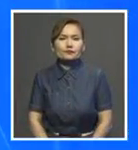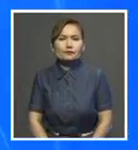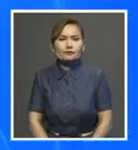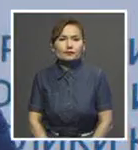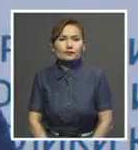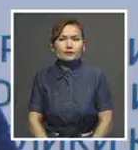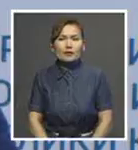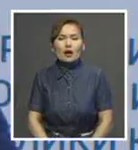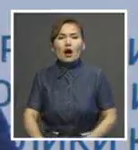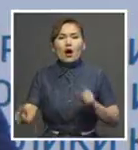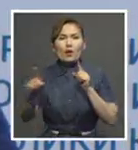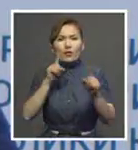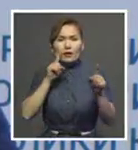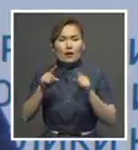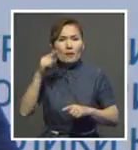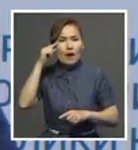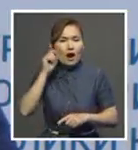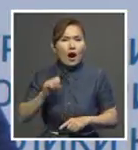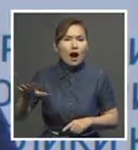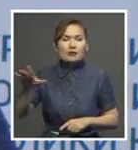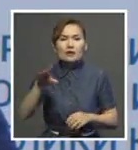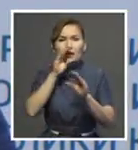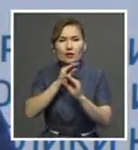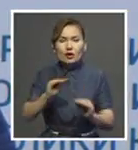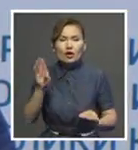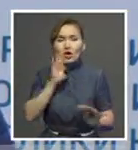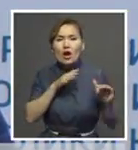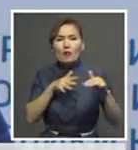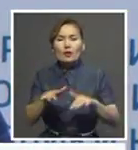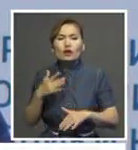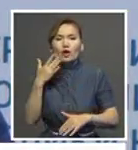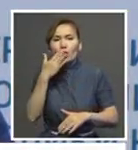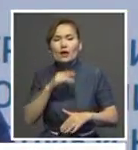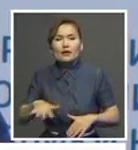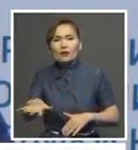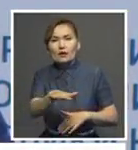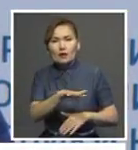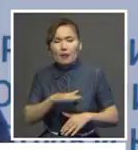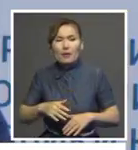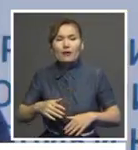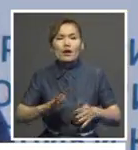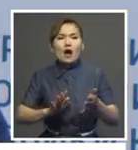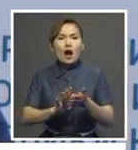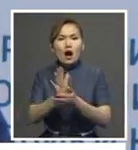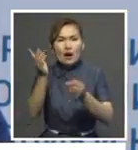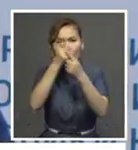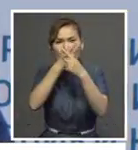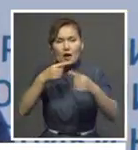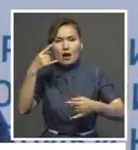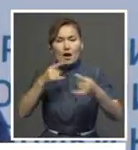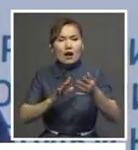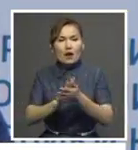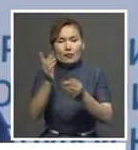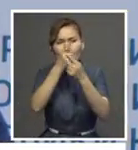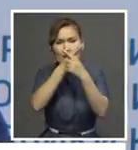ұйымдастырылмақ. Форумға Азия тынық мұхит елдерінің ұлттық және аймақтық хабар тарату бірлестіктерінің